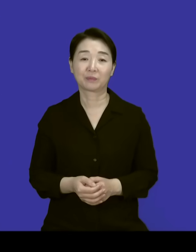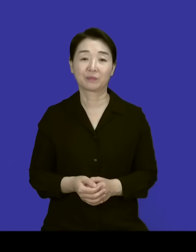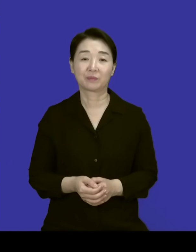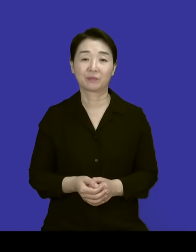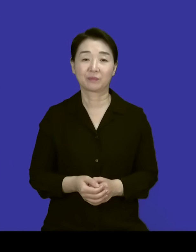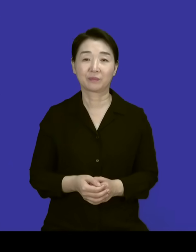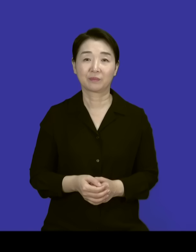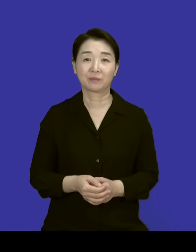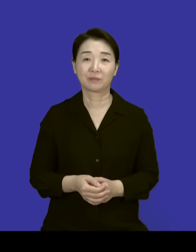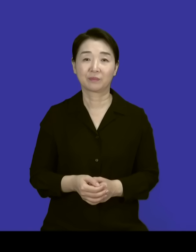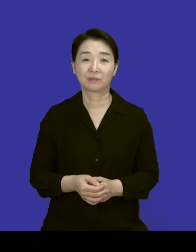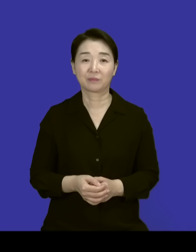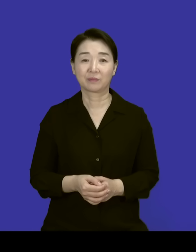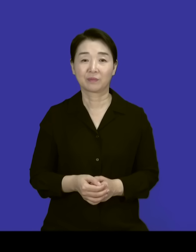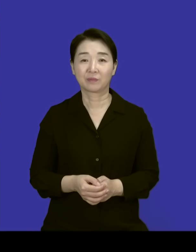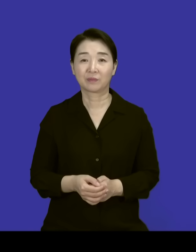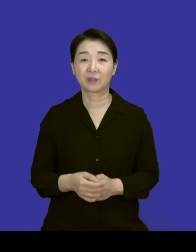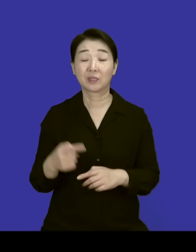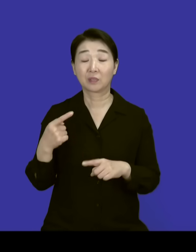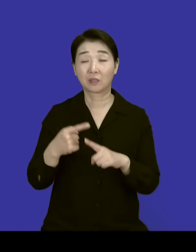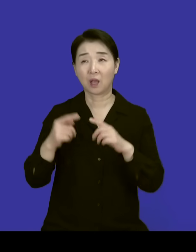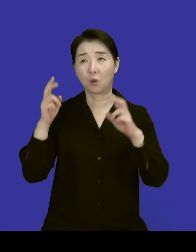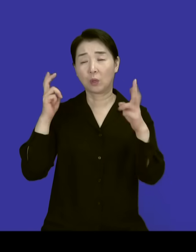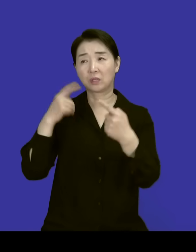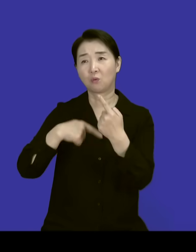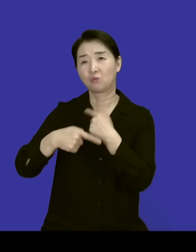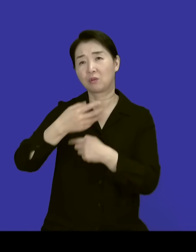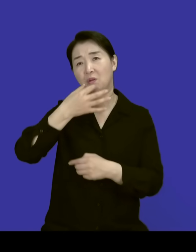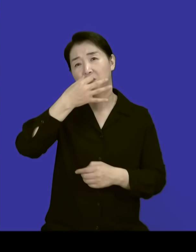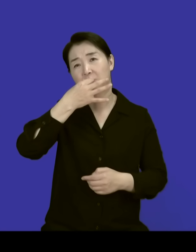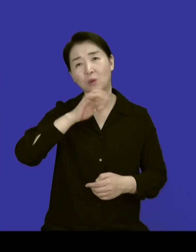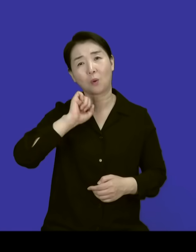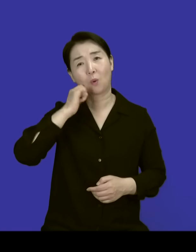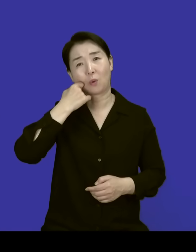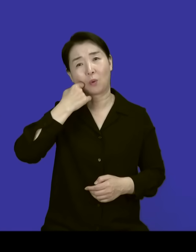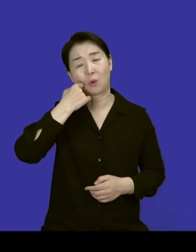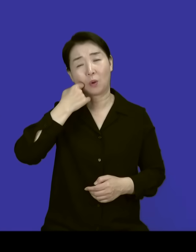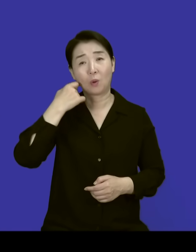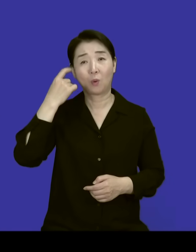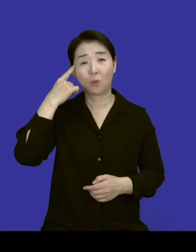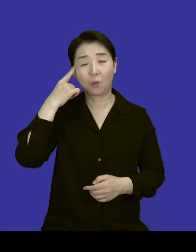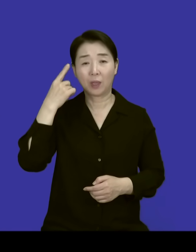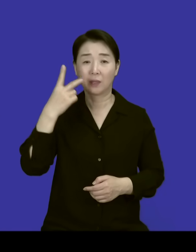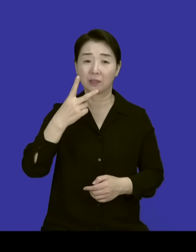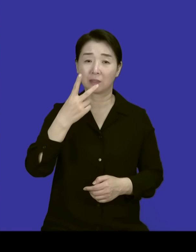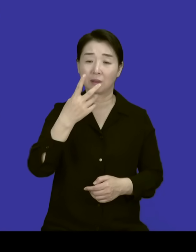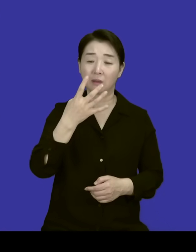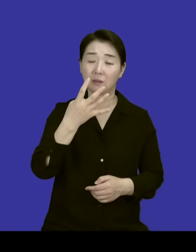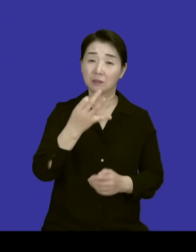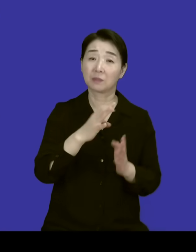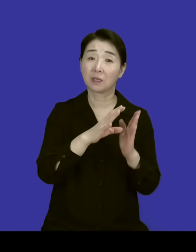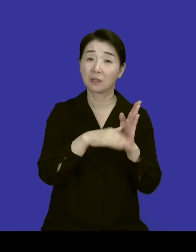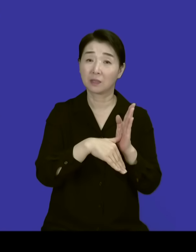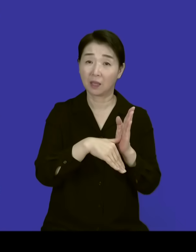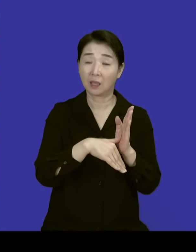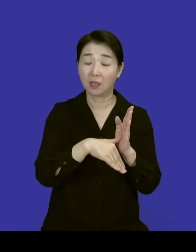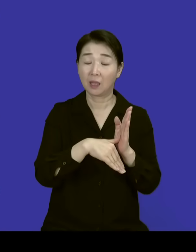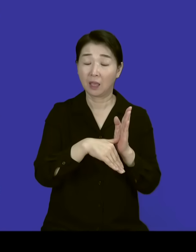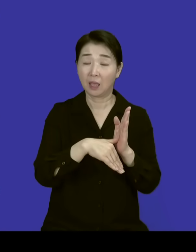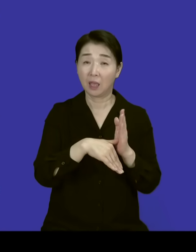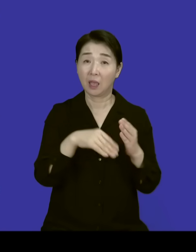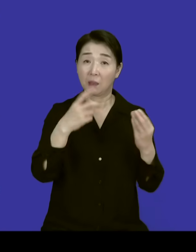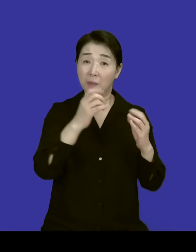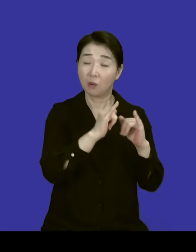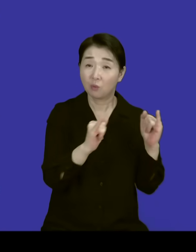그러다가 회사가 되게 힘든 상황이 왔어요. 14년 이제 배우 하면서 15년 너무 힘들어지고 예. 가수들만